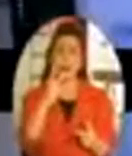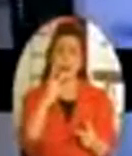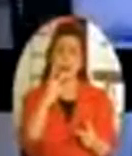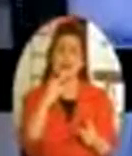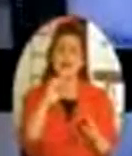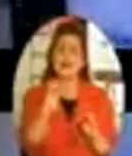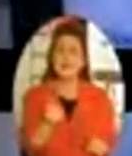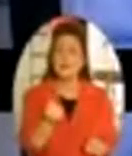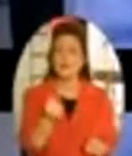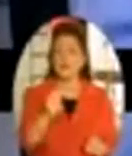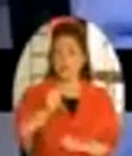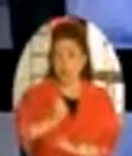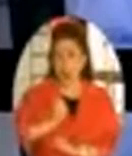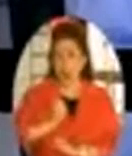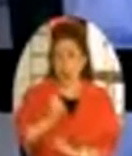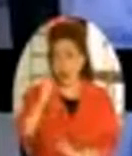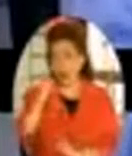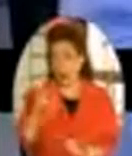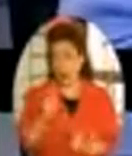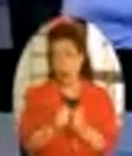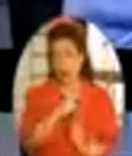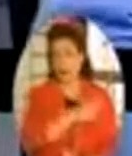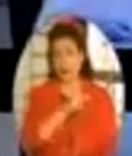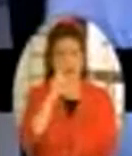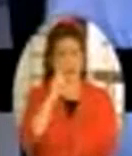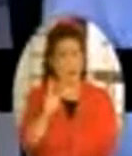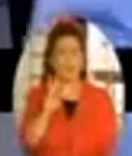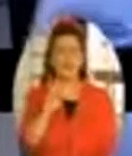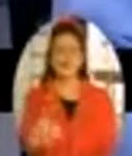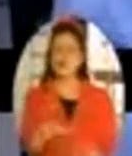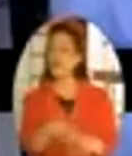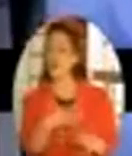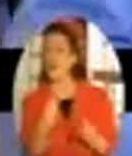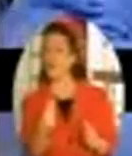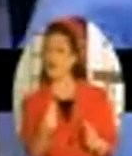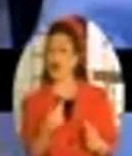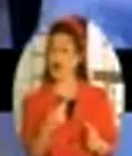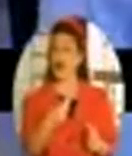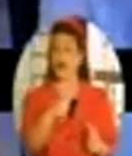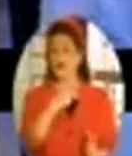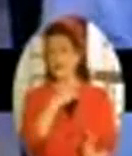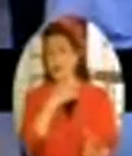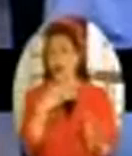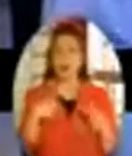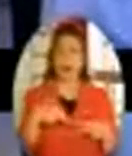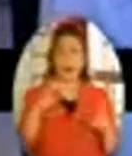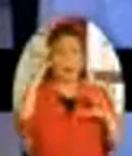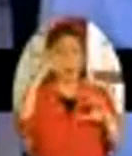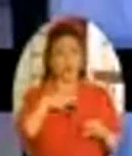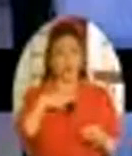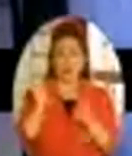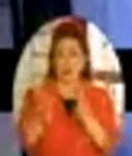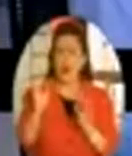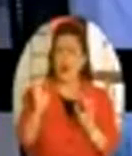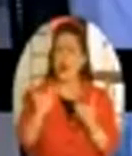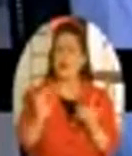אומר, אם צה"ל ידע, או המשטרה ידעה, שיש תחושה כזאת, והתלהבות כזאת, ומצוקה כזאת, מדוע הם היו צריכים להעביר